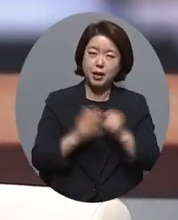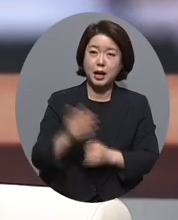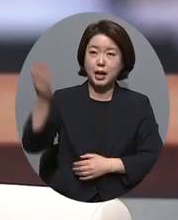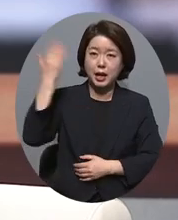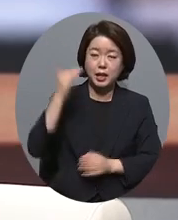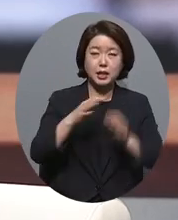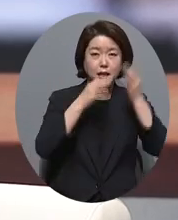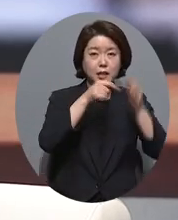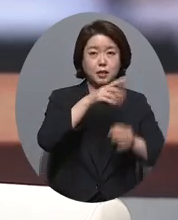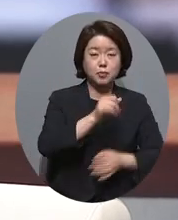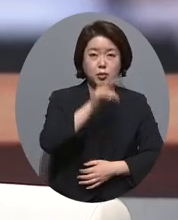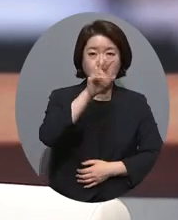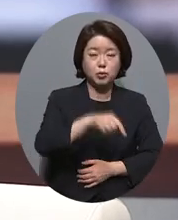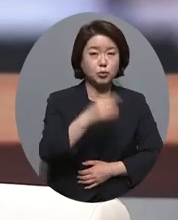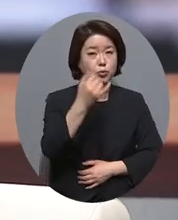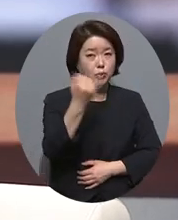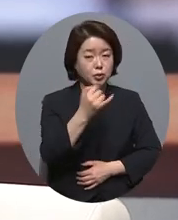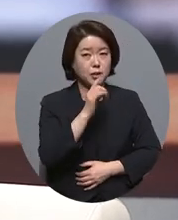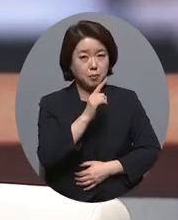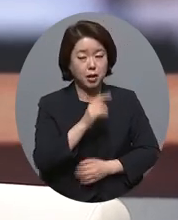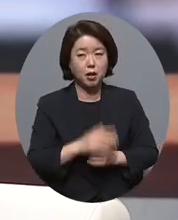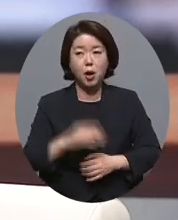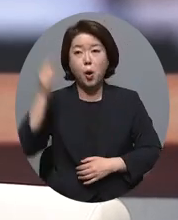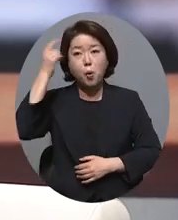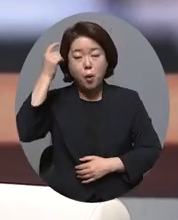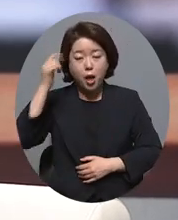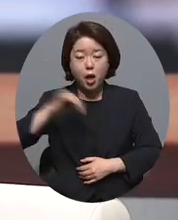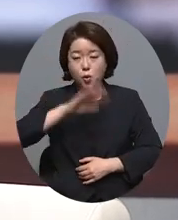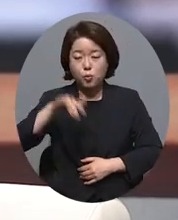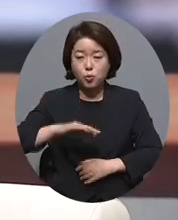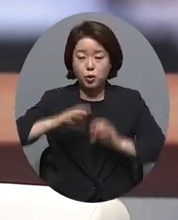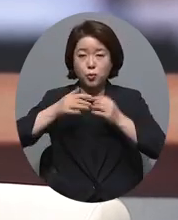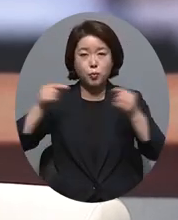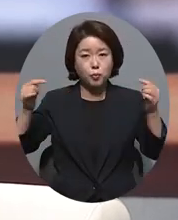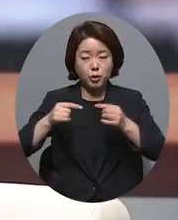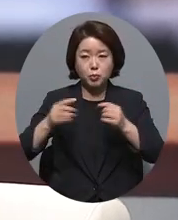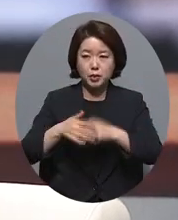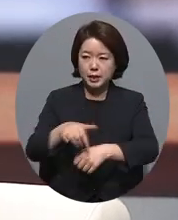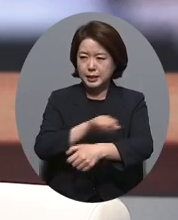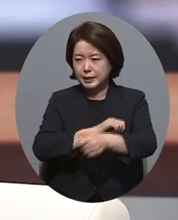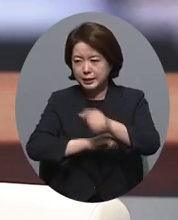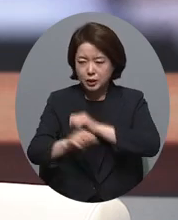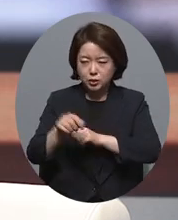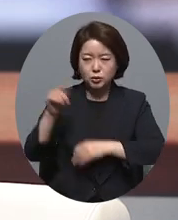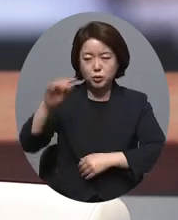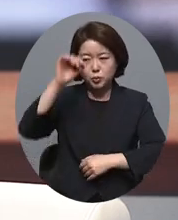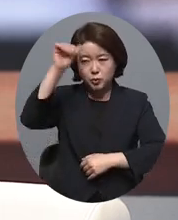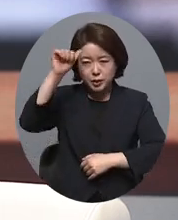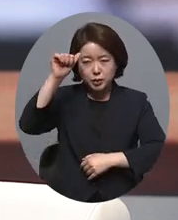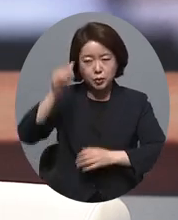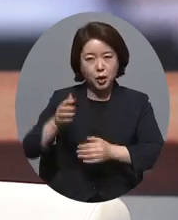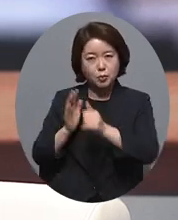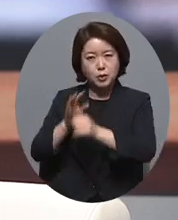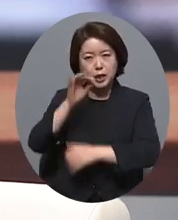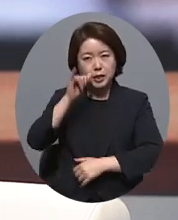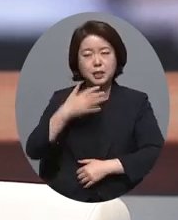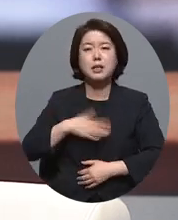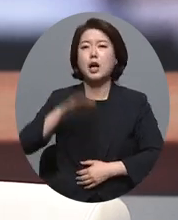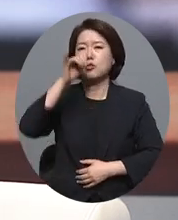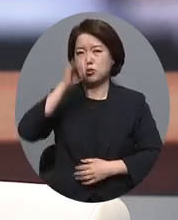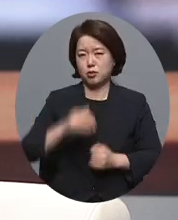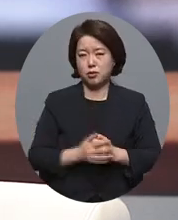김종순 여사의 발언을 좀 살펴보면 왜 우리 외교부가 적극적으로 인도의 요청했는지 짐작해 볼 수는 있을 것 같습니다 김정준